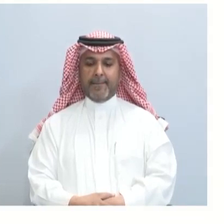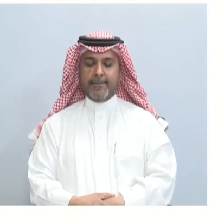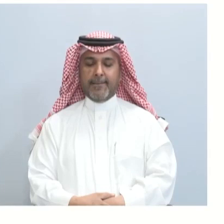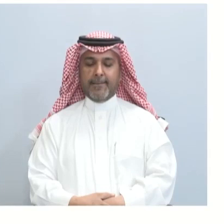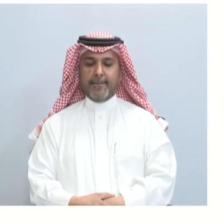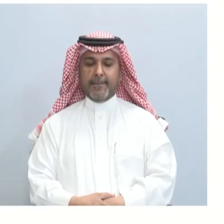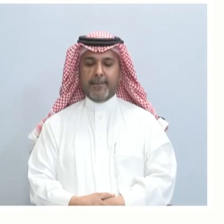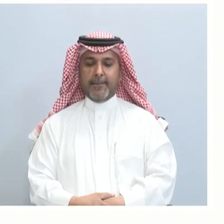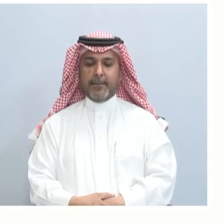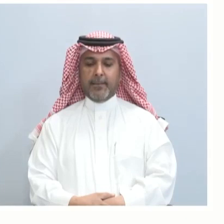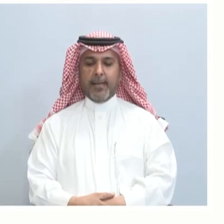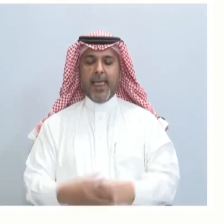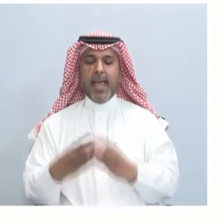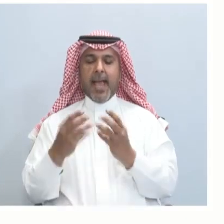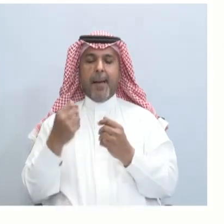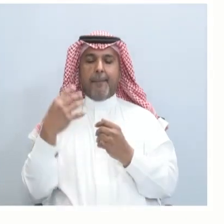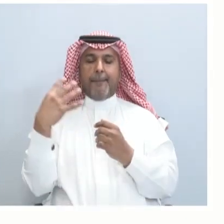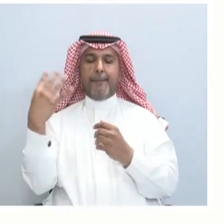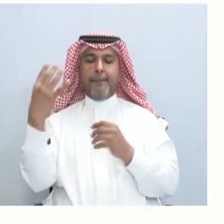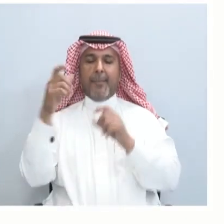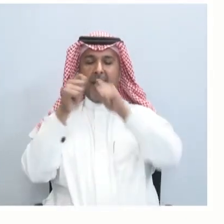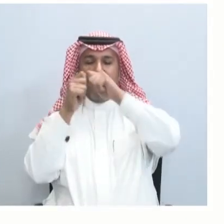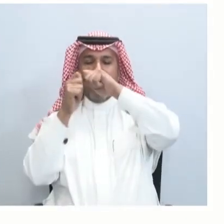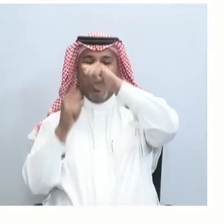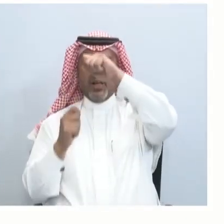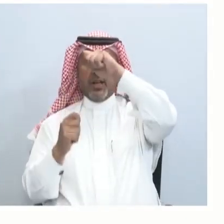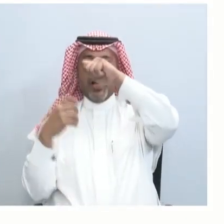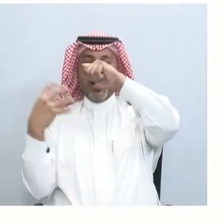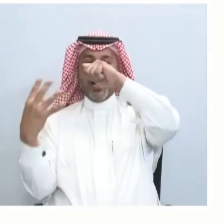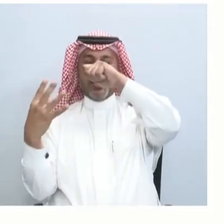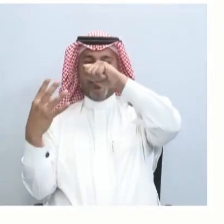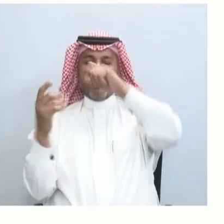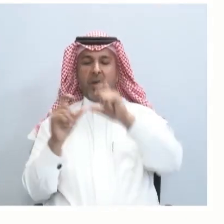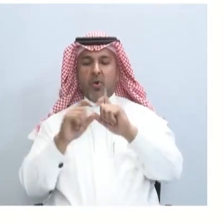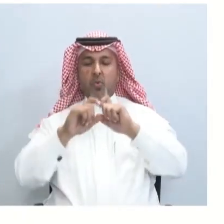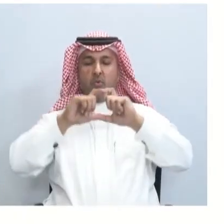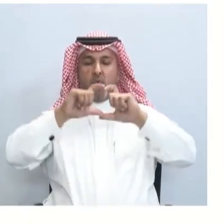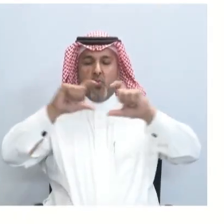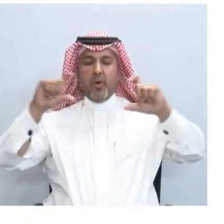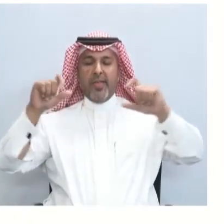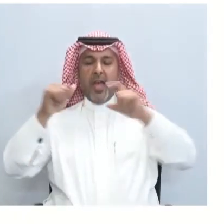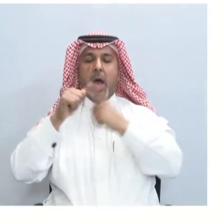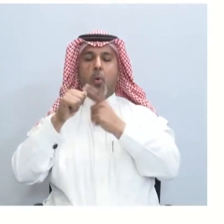نحسب المساحه للمثلث ونحسب مساحه ماذا المستطيل